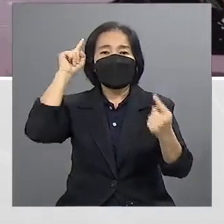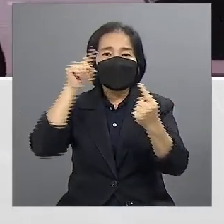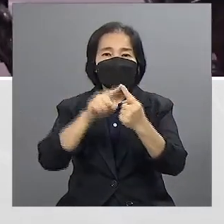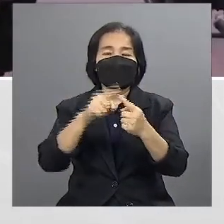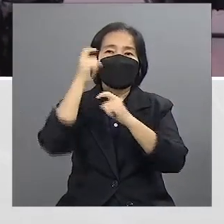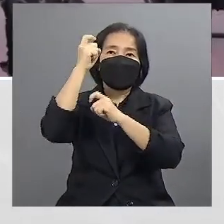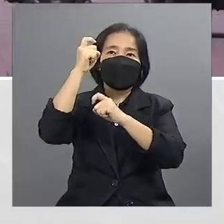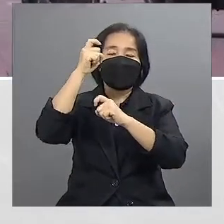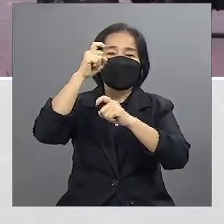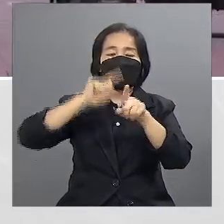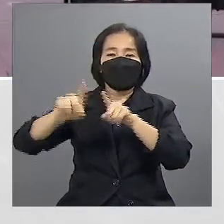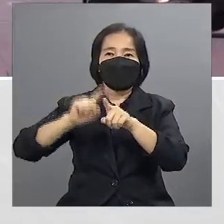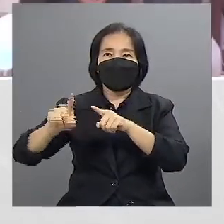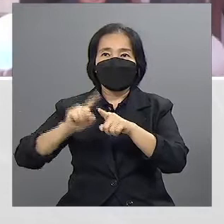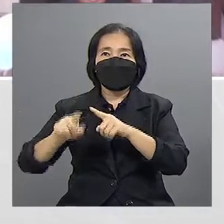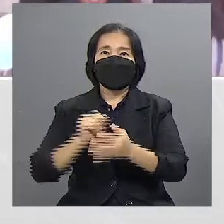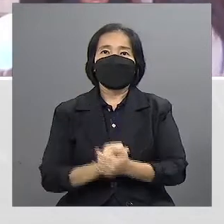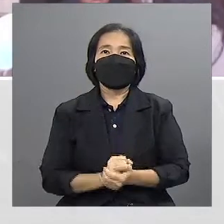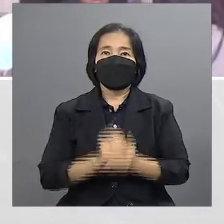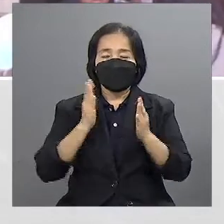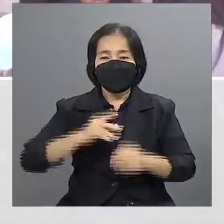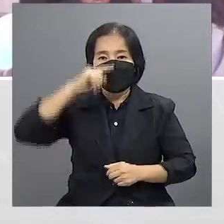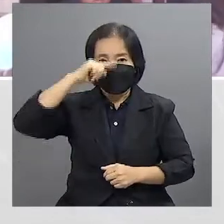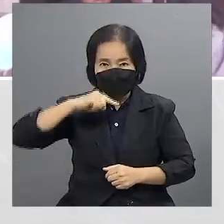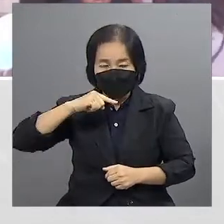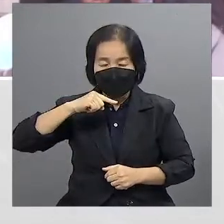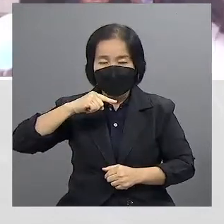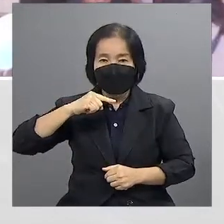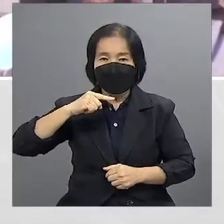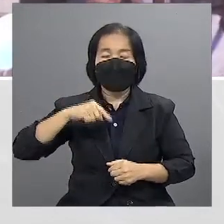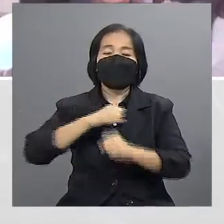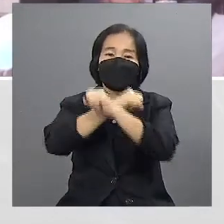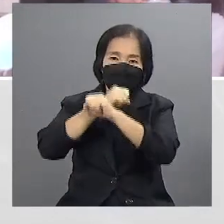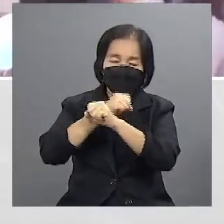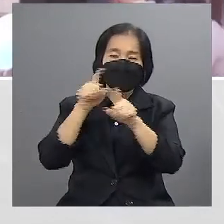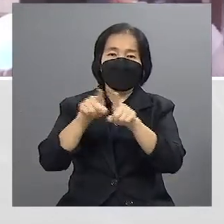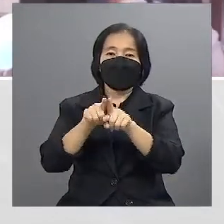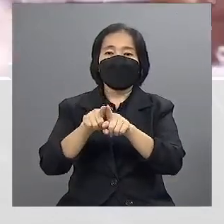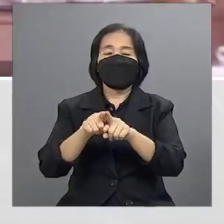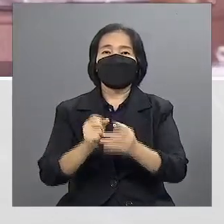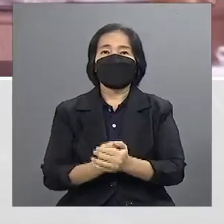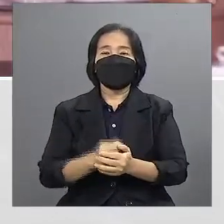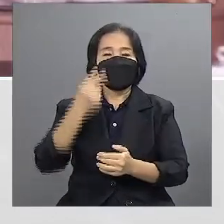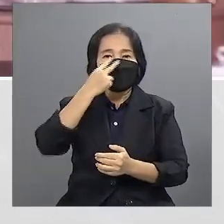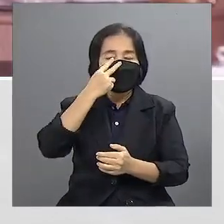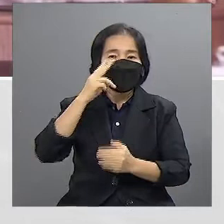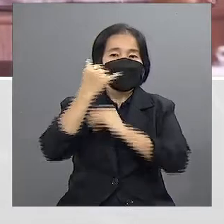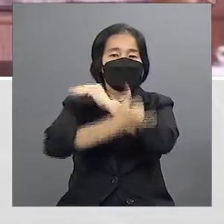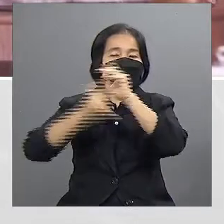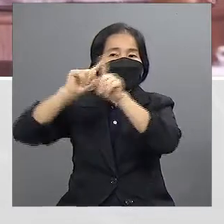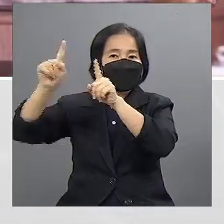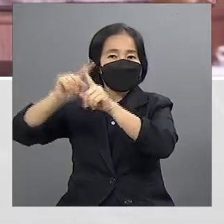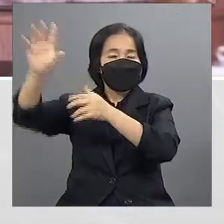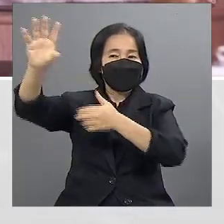องพี่น้คนไยเองชาวจัว puket เองเทาทผมกิดตามอยู่ในค Goblin ที่ก็กคุี่ กัอยู่ additionทั้ง